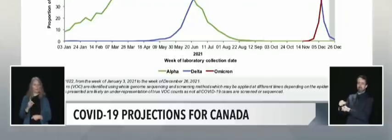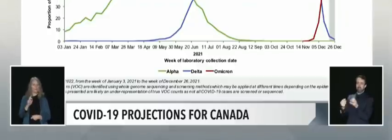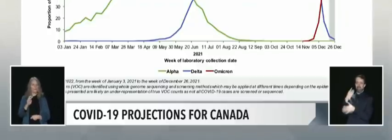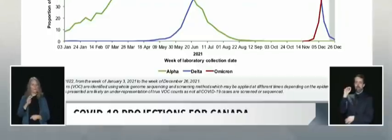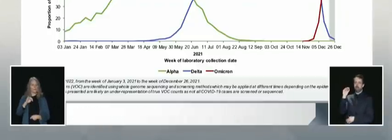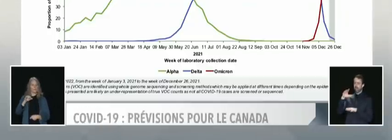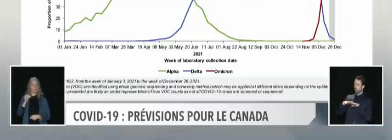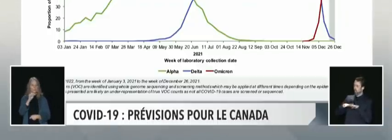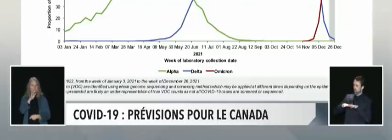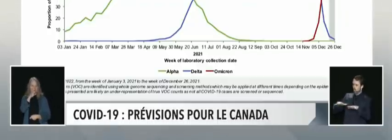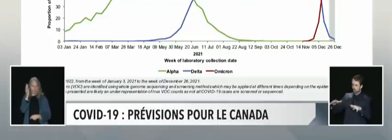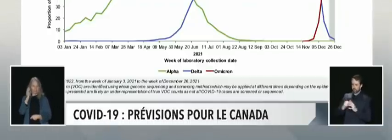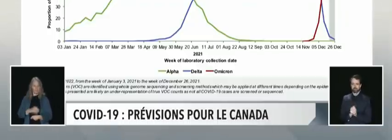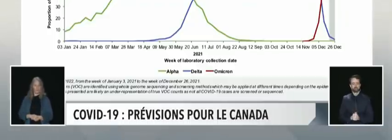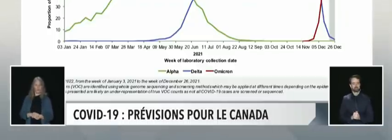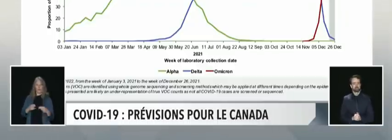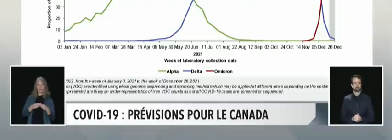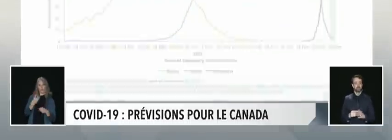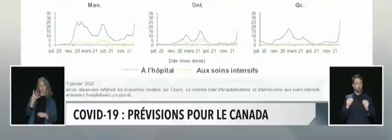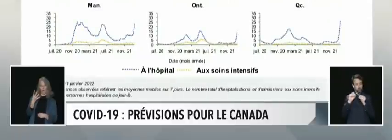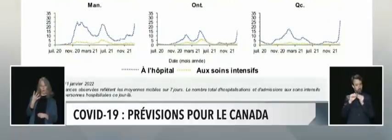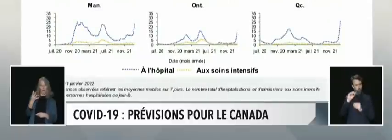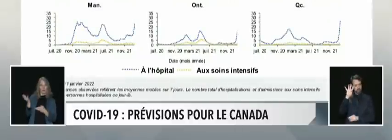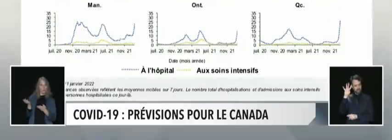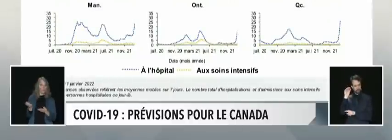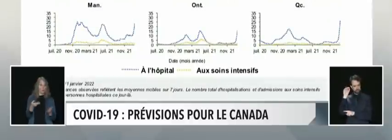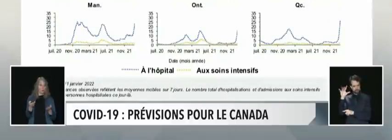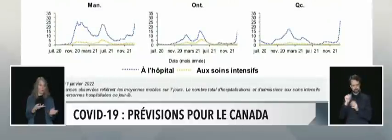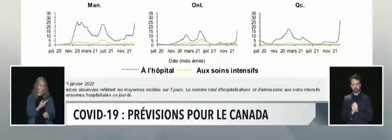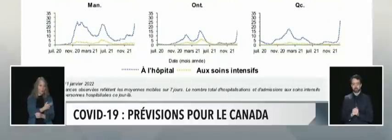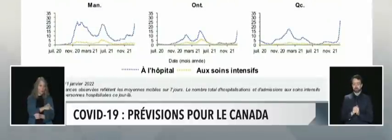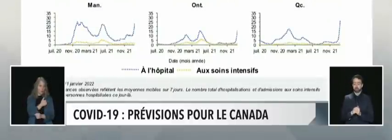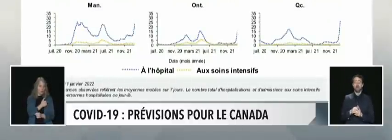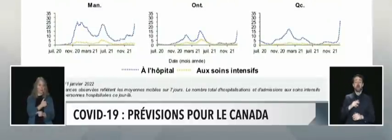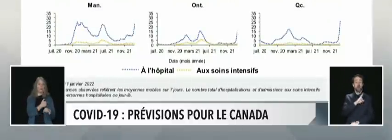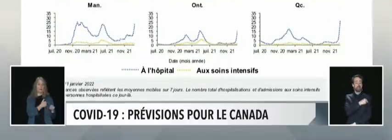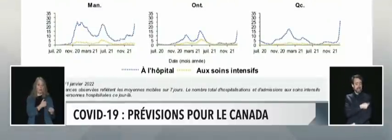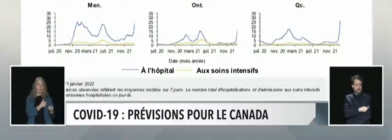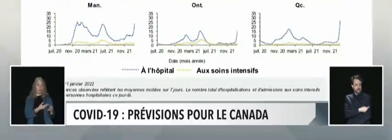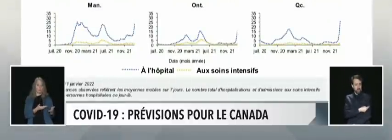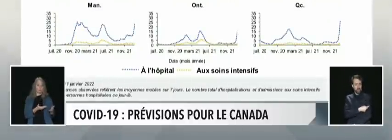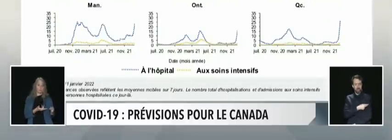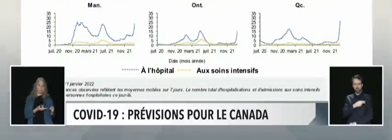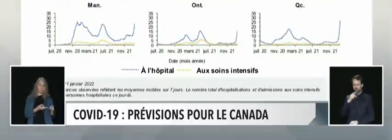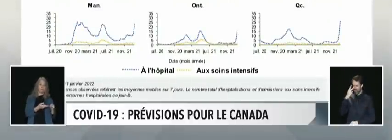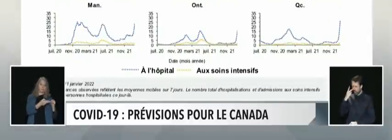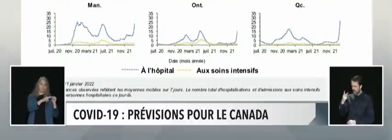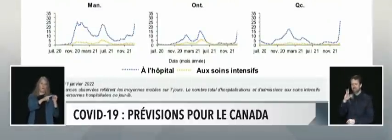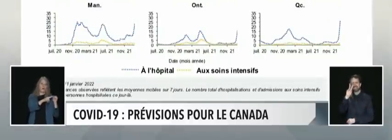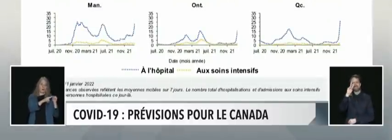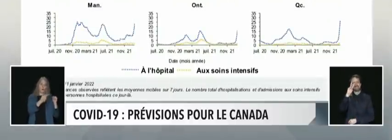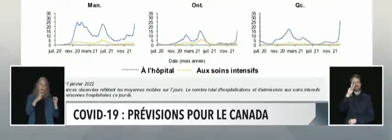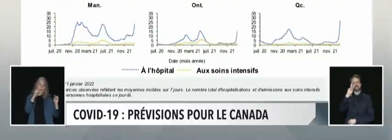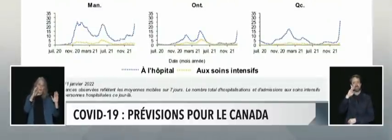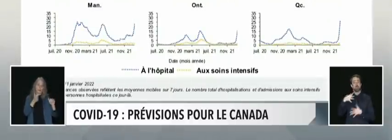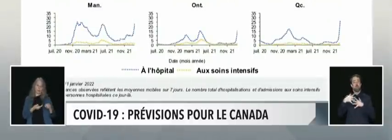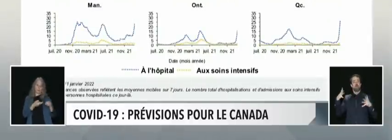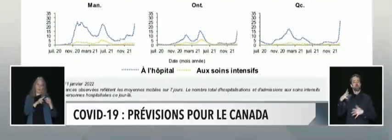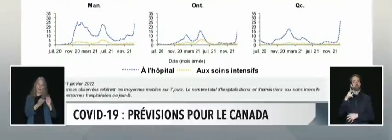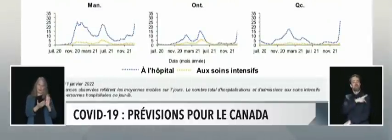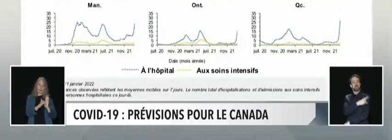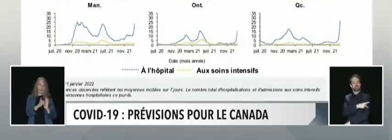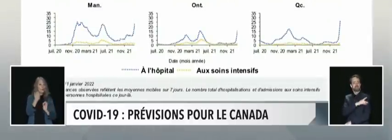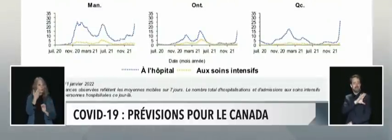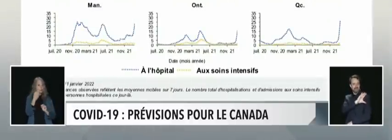Les tendances liées aux hospitalisations sont indiquées pour les six provinces canadiennes les plus populeuses, mais contrairement